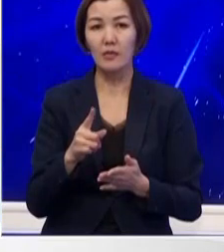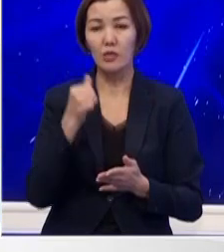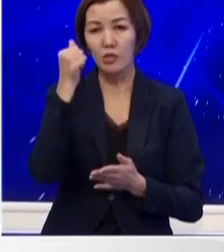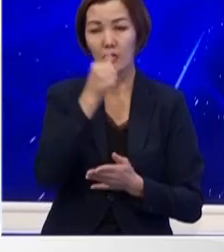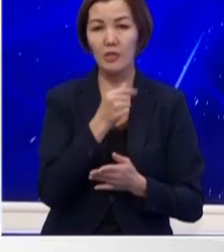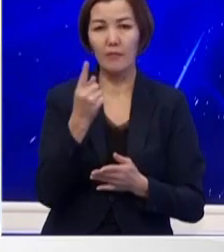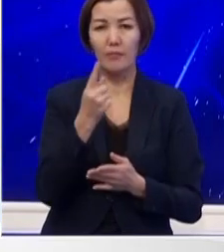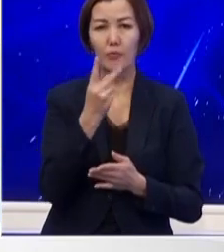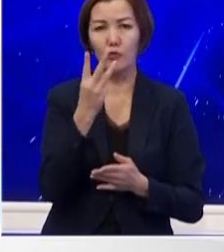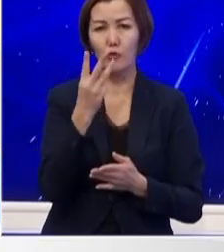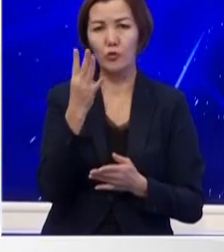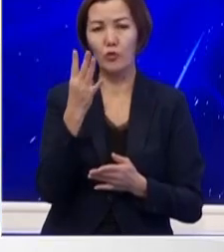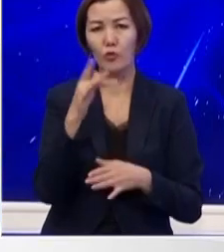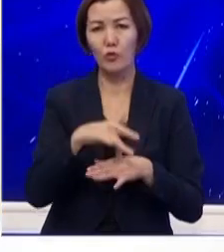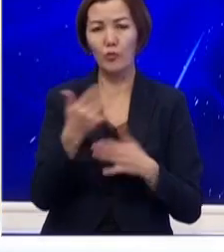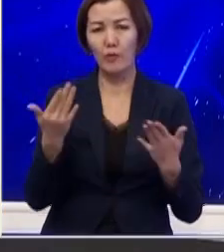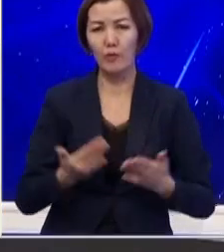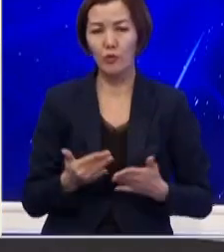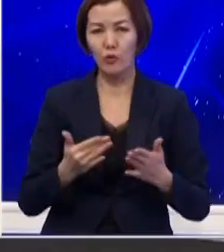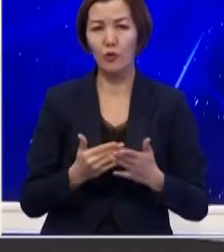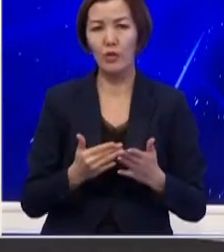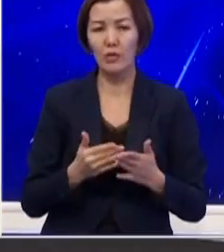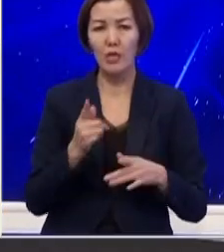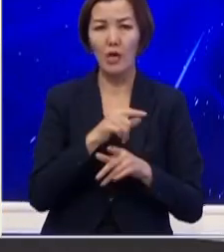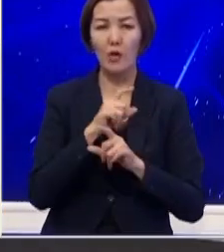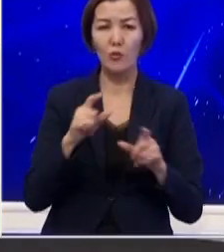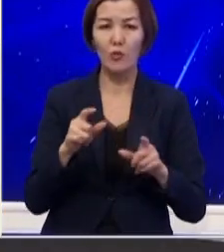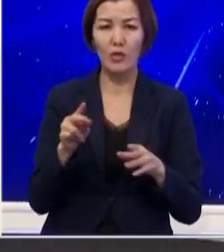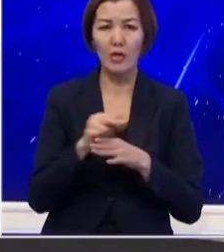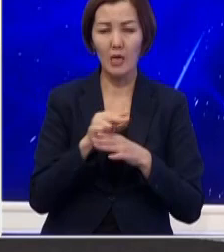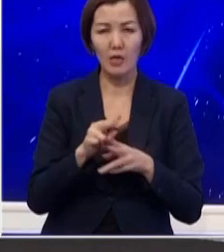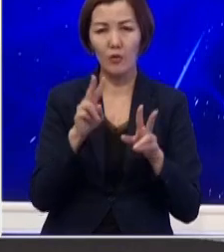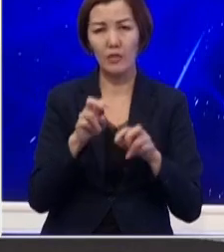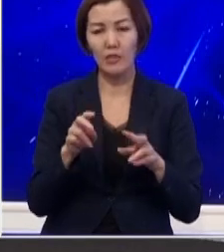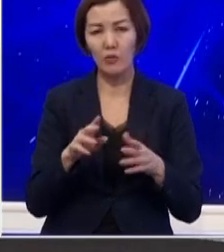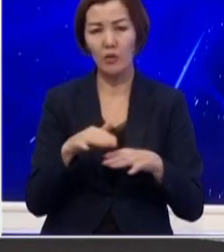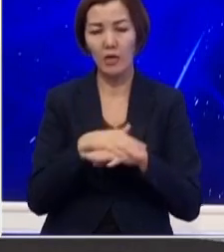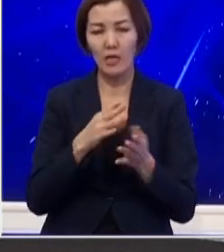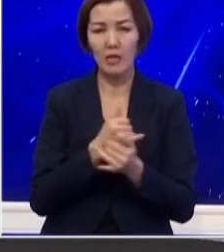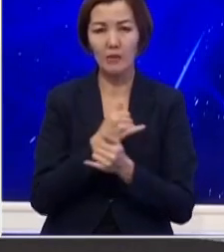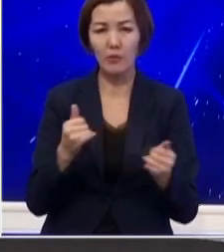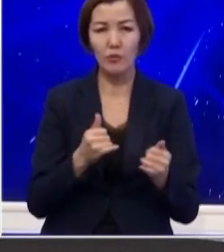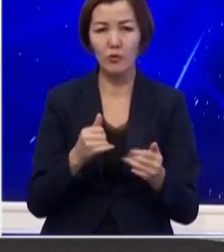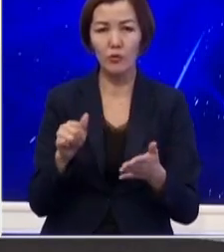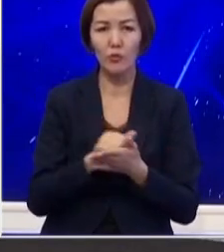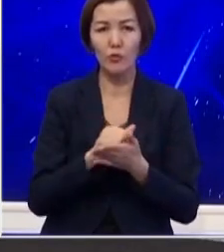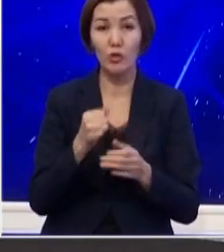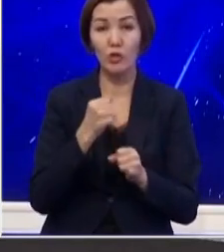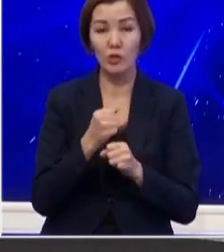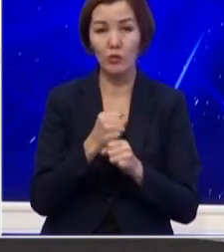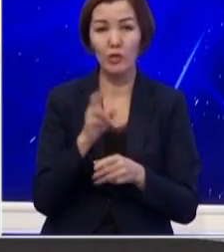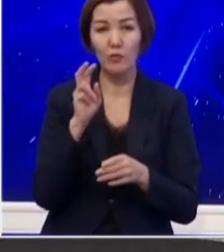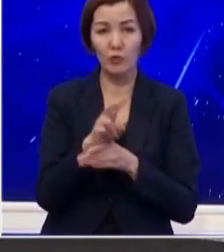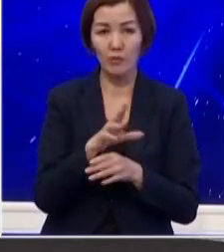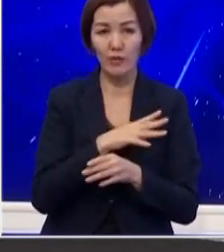бар. Әсіресе көп қабатты үйлерде тұратындар. Олар ауруханаға қаралуға немесе халыққа қызмет көрсету орталығына құжат жасау керек болса ғана